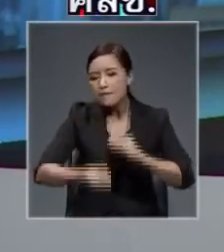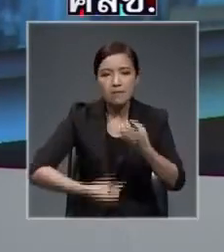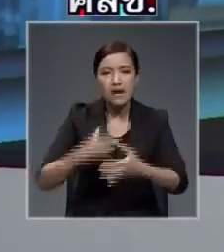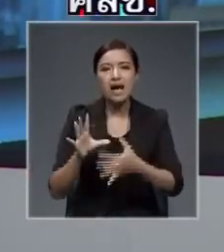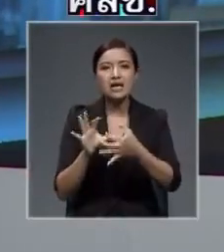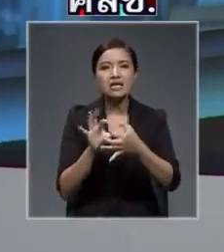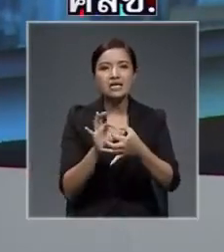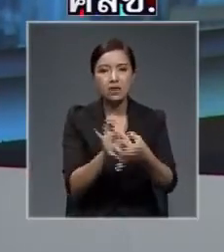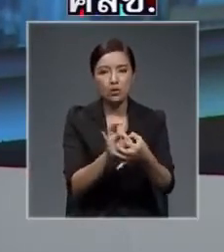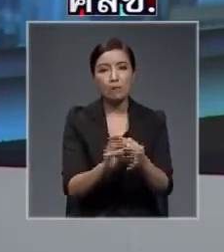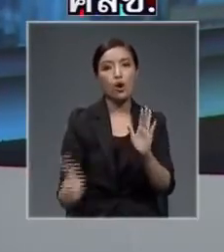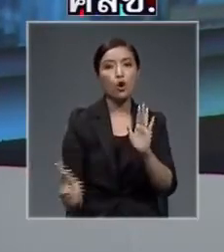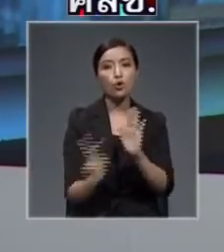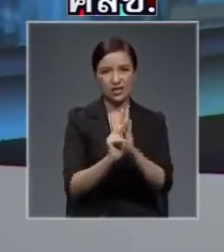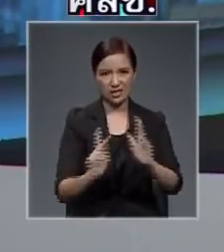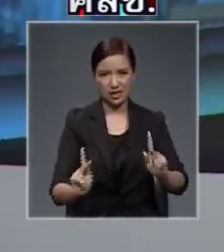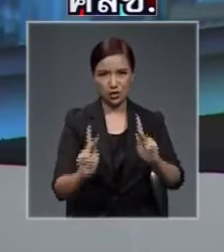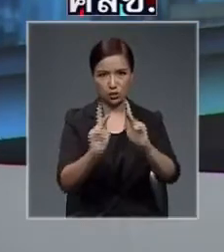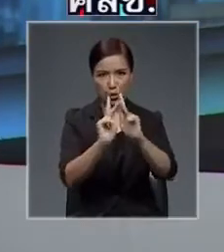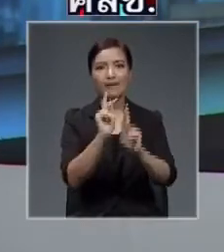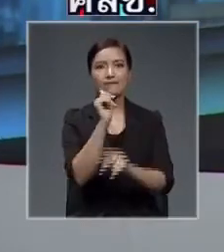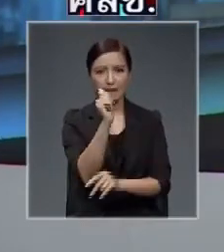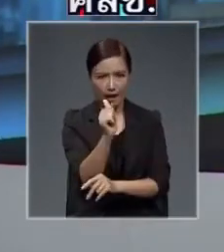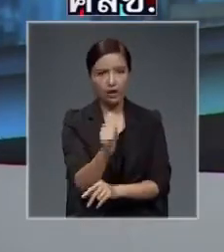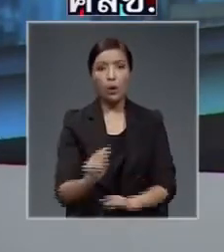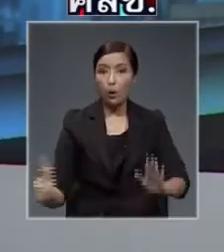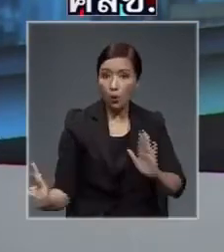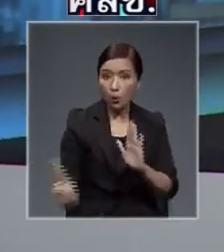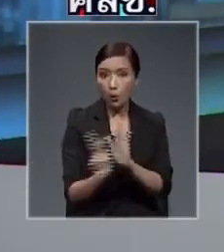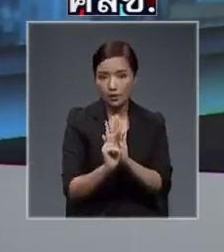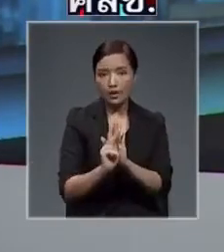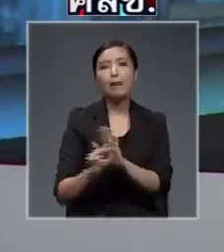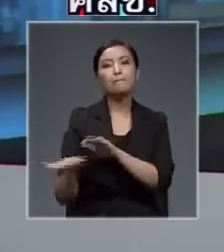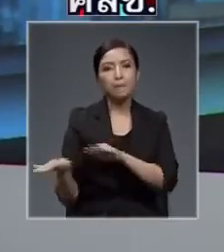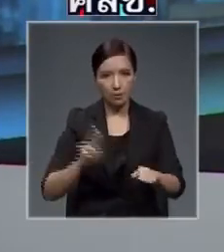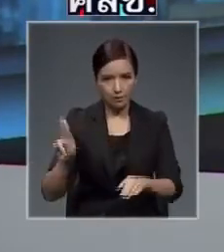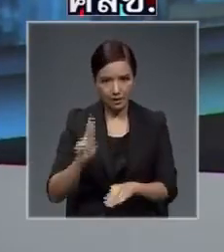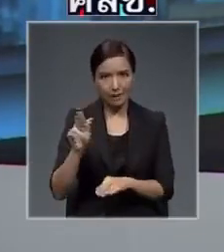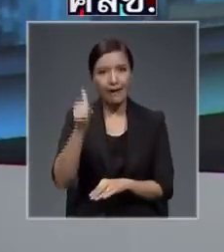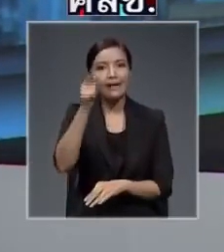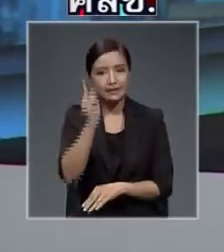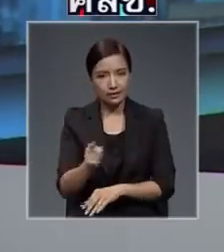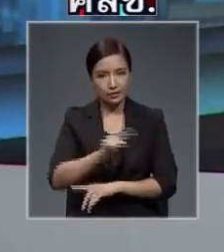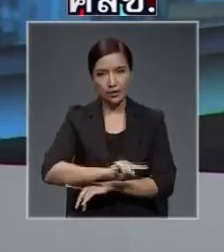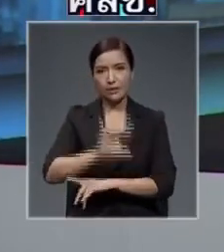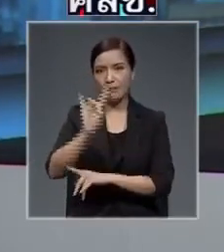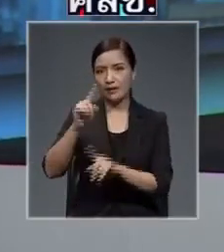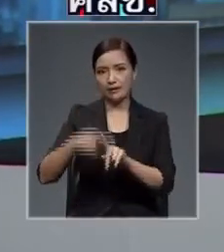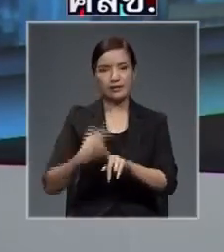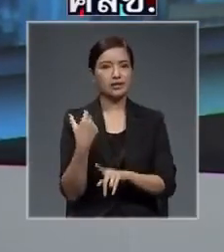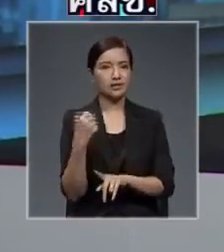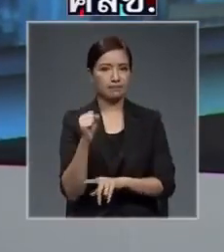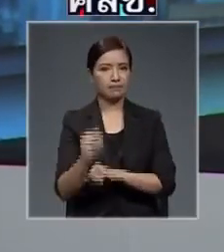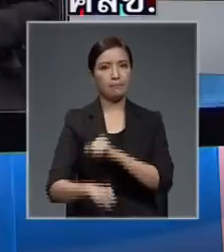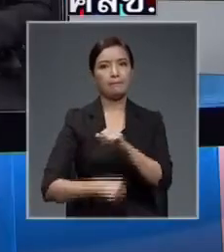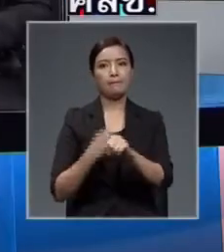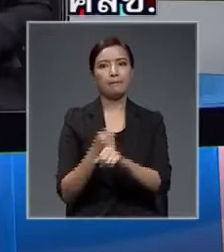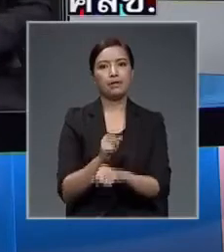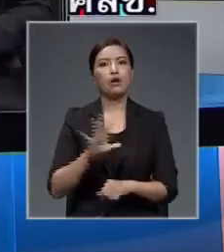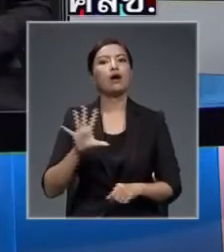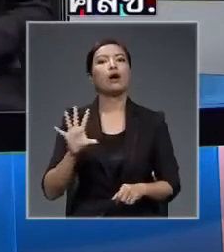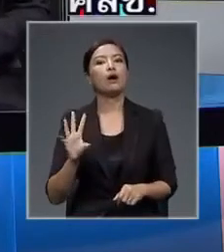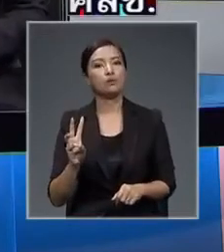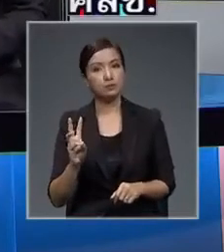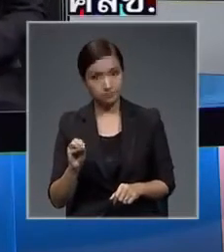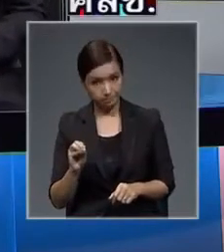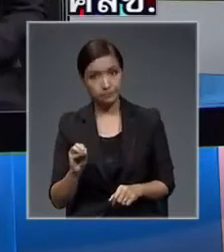ก็จะเริ่มบังคับใช้กฎกระทรวงน่าจะพร้อมให้ใช้งานวันที่28ตุลาคม2560นี้ค่ะ ค่ะก็เรียกว่ายังเปิดโอกา